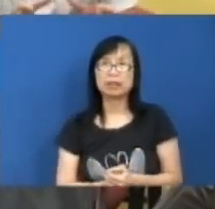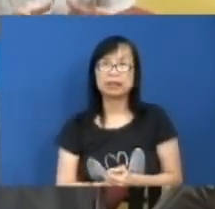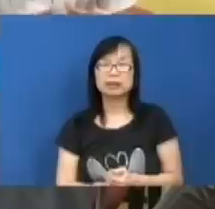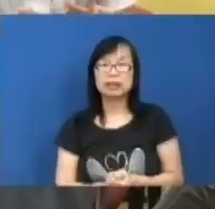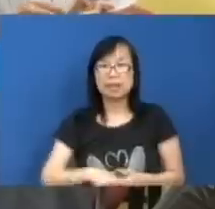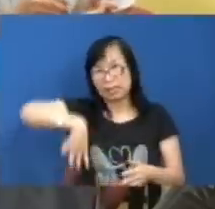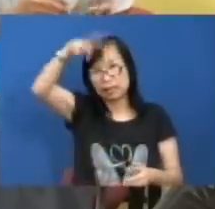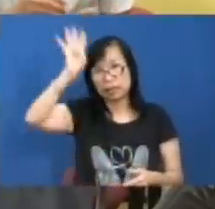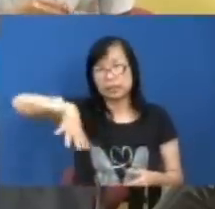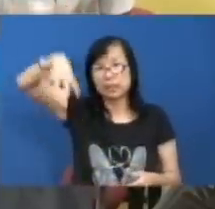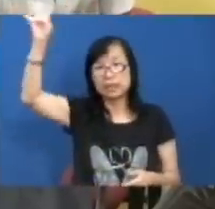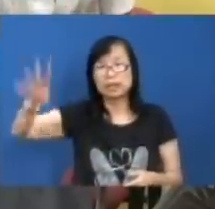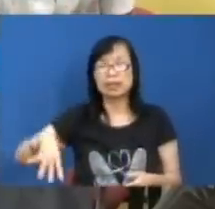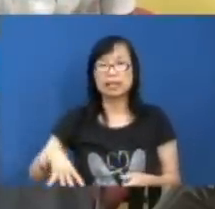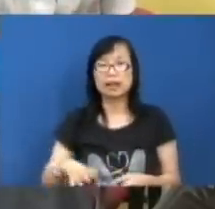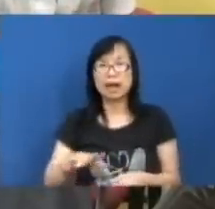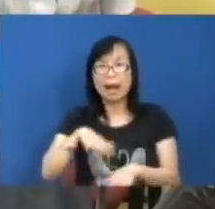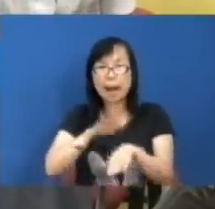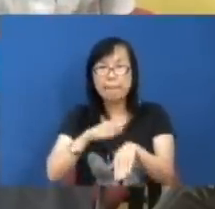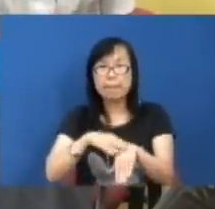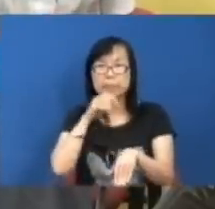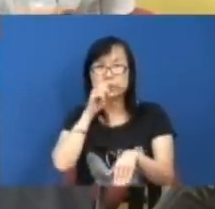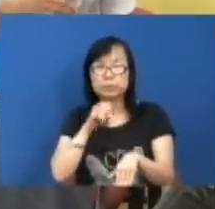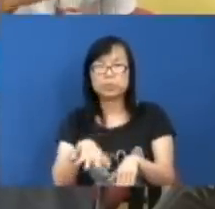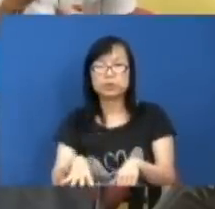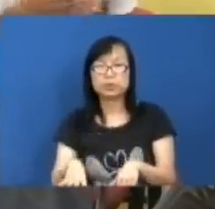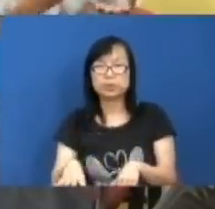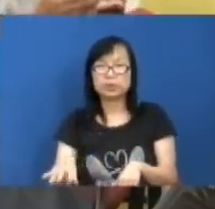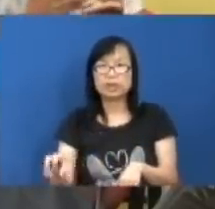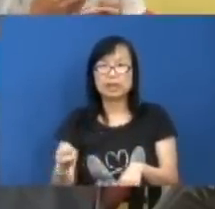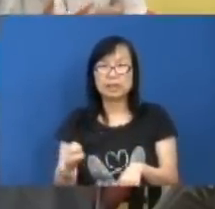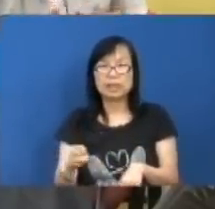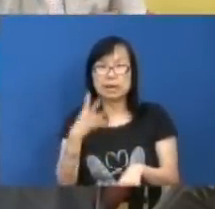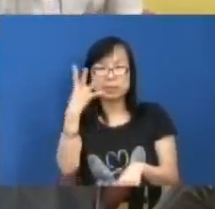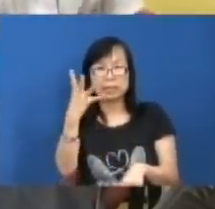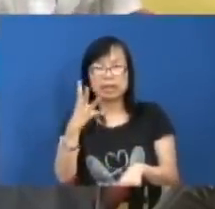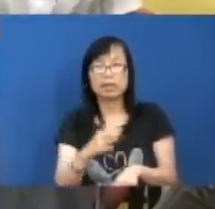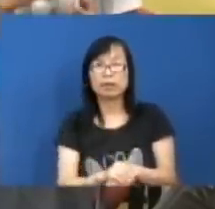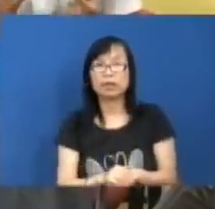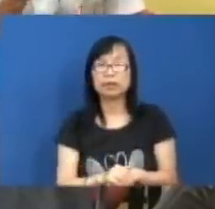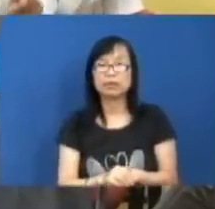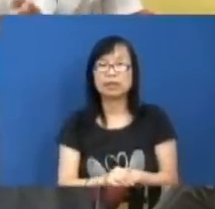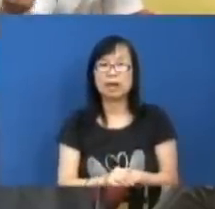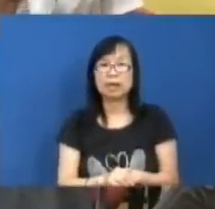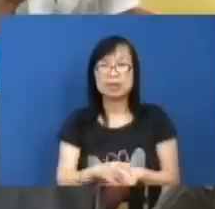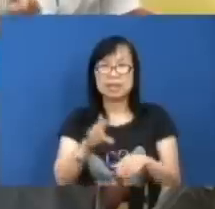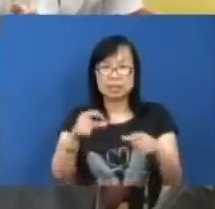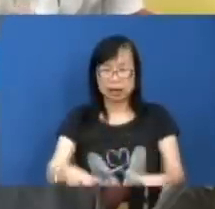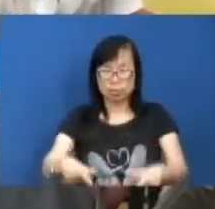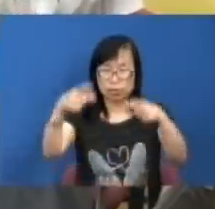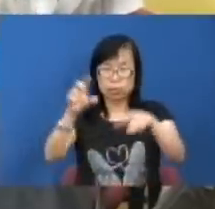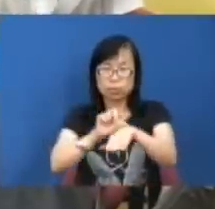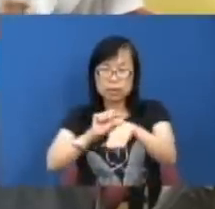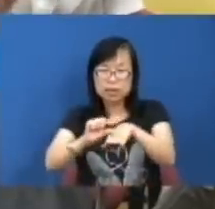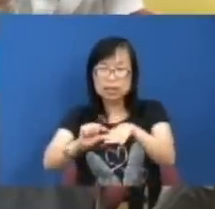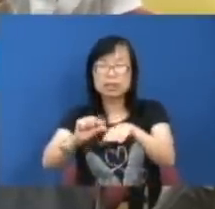油漆嗰方面，如果係即係剛才講用到你四大類啦，就有樹脂成分偏多嘅咧，